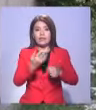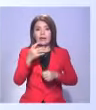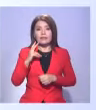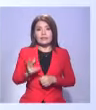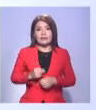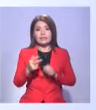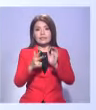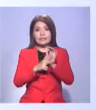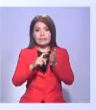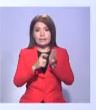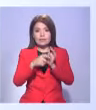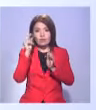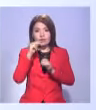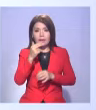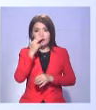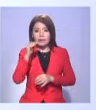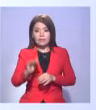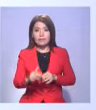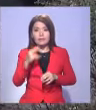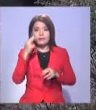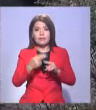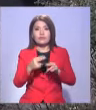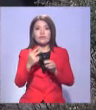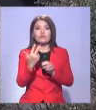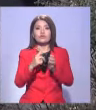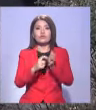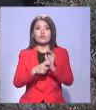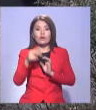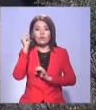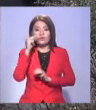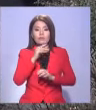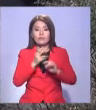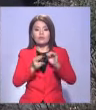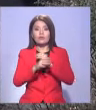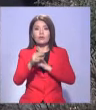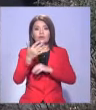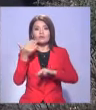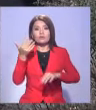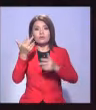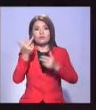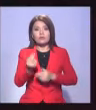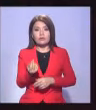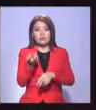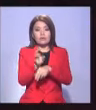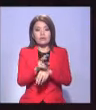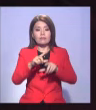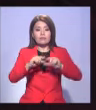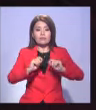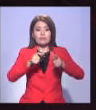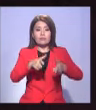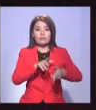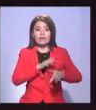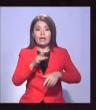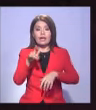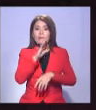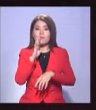8-ші сыныпта, ал кенже ұлы Мұрагер 3-ші сыныпта білім алып жатқан. Соңғы рет мектепке 3 күн бұрын келіпті. Ал одан кейін анасы балаларым